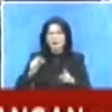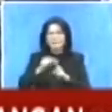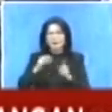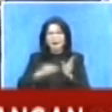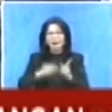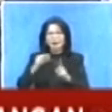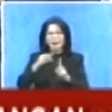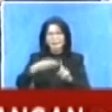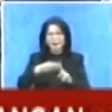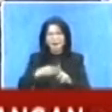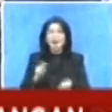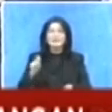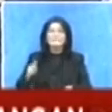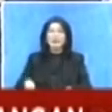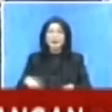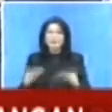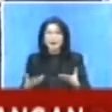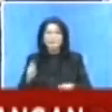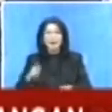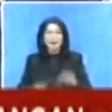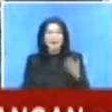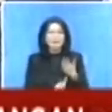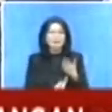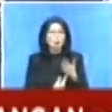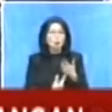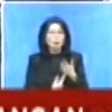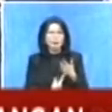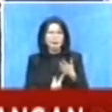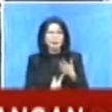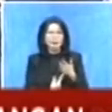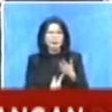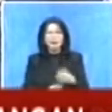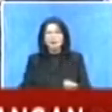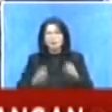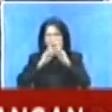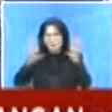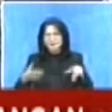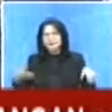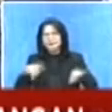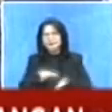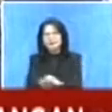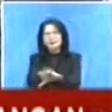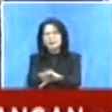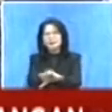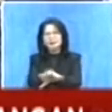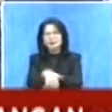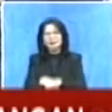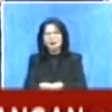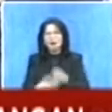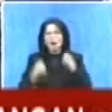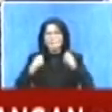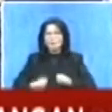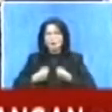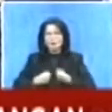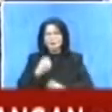dengan menggunakan teknologi informasi yang terintegrasi, penguatan tata kelola dan